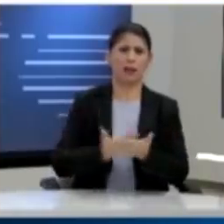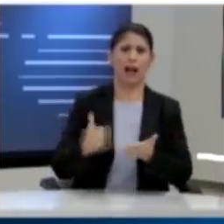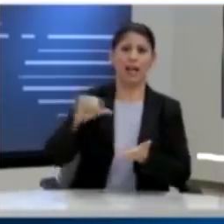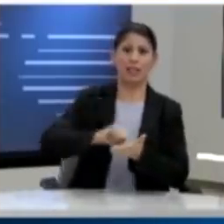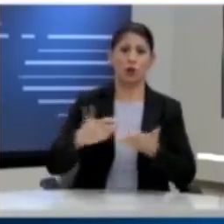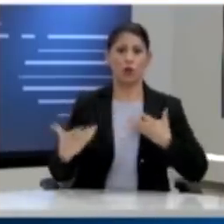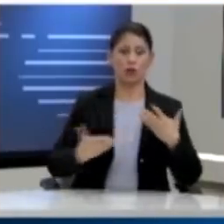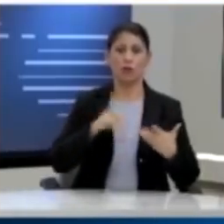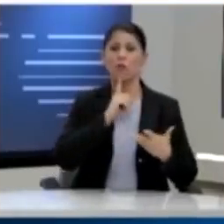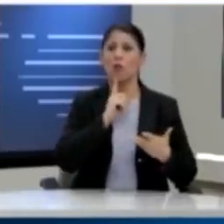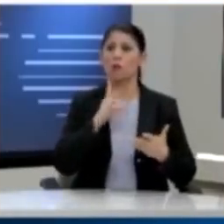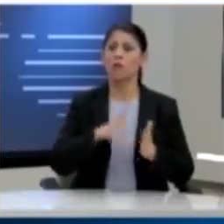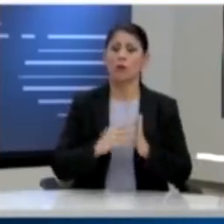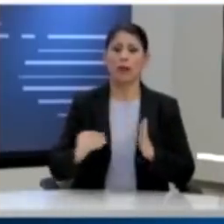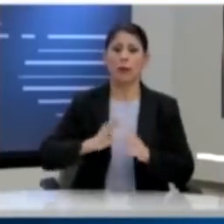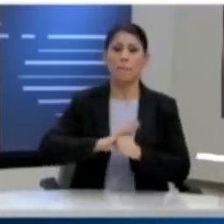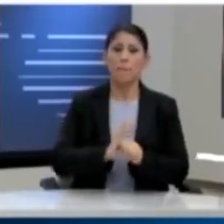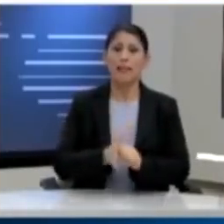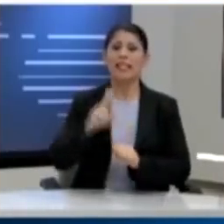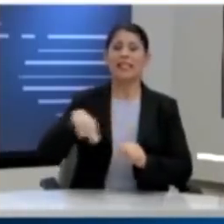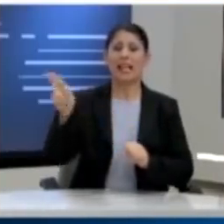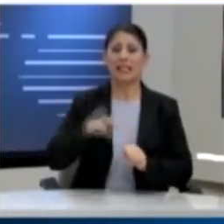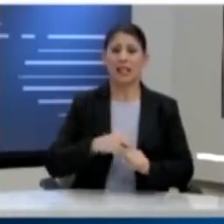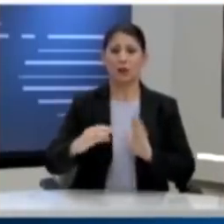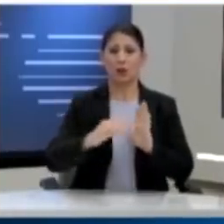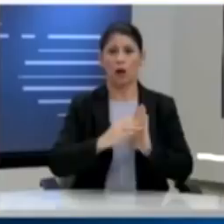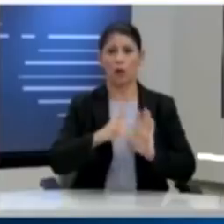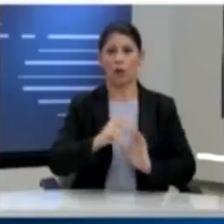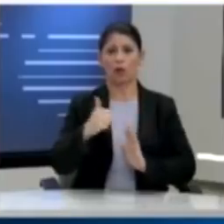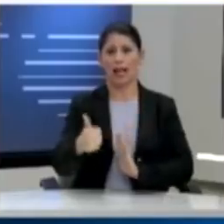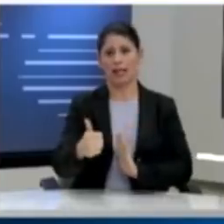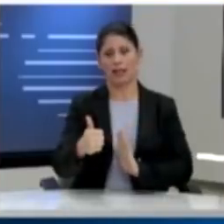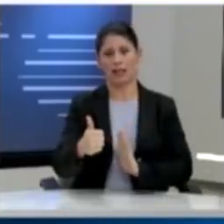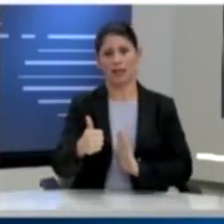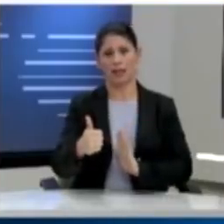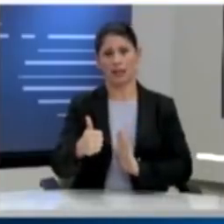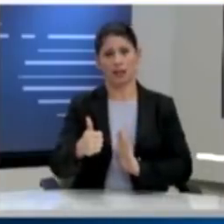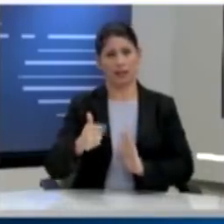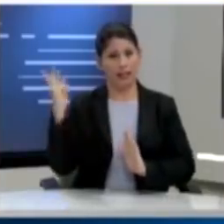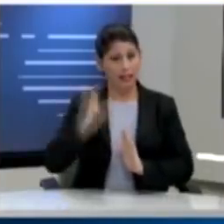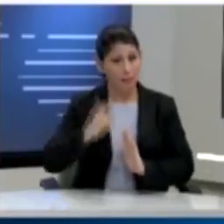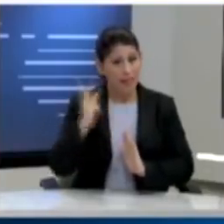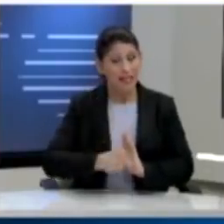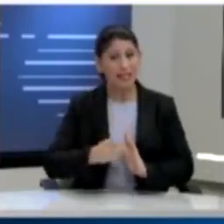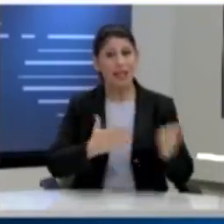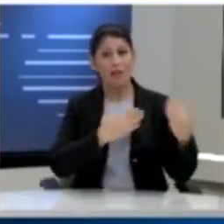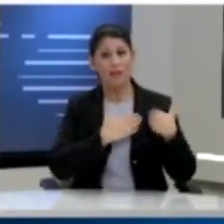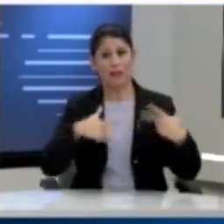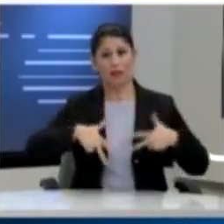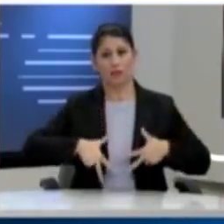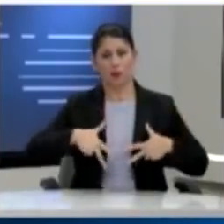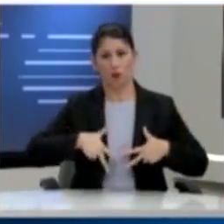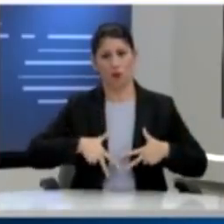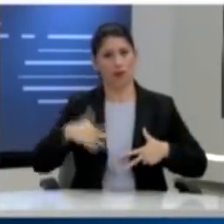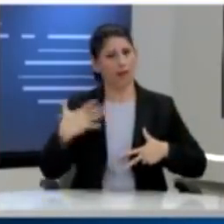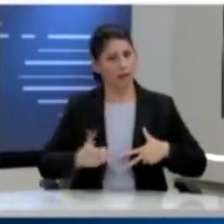εξυγχρονισμού, όπως είναι η πλήρης κατάργηση του άρθρου 86 για την ποινική ευθύνη υπουργών, για